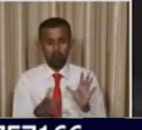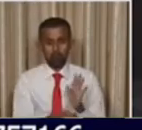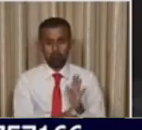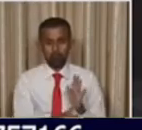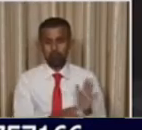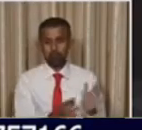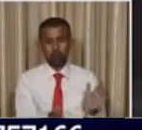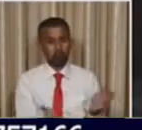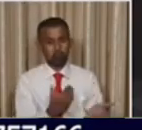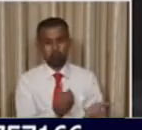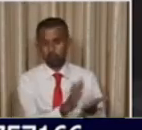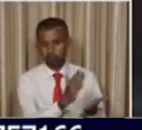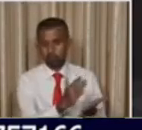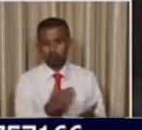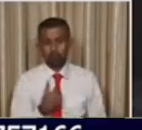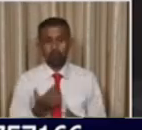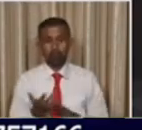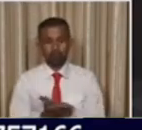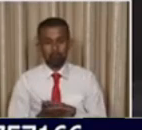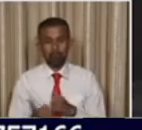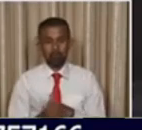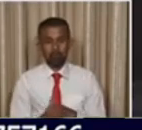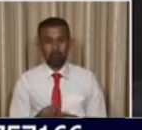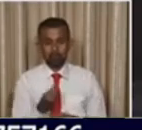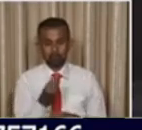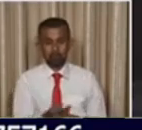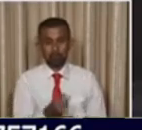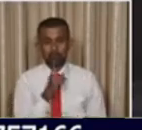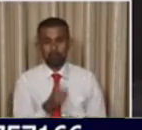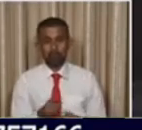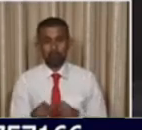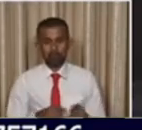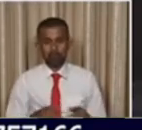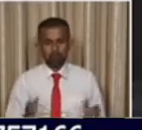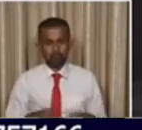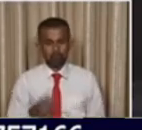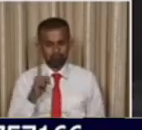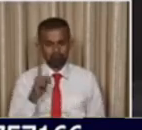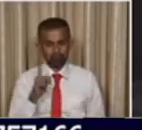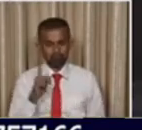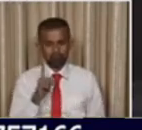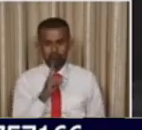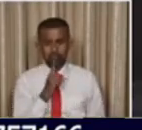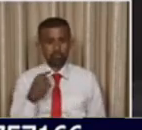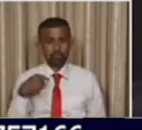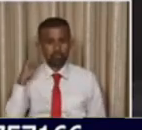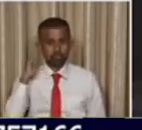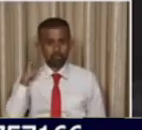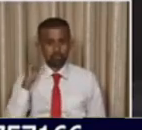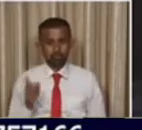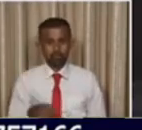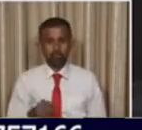கோரிக்கையை முன்வைக்கின்றேன். அதே நேரத்தில் இந்த இடத்தில் இன்னொரு விடயத்தை நான் பதிவு செய்து கொள்ள விரும்புகிறேன். நேற்றைய தினம் பத்திரிகைகளில் ஒரு பொய் செய்தி